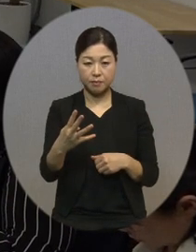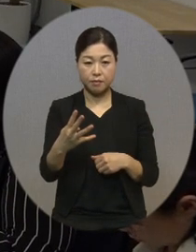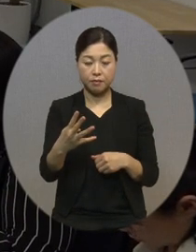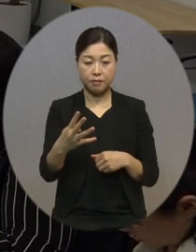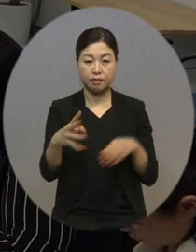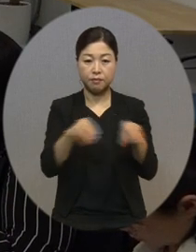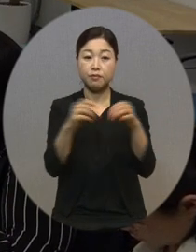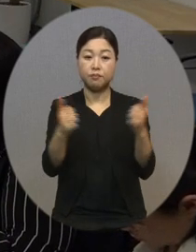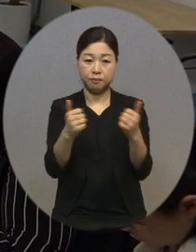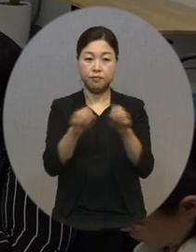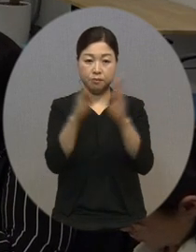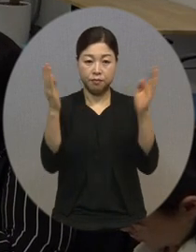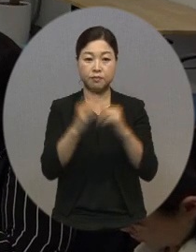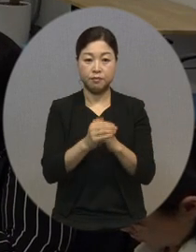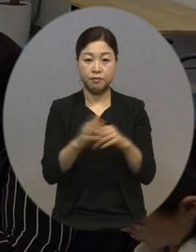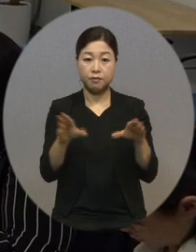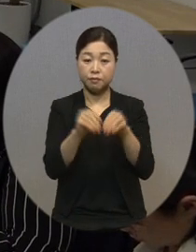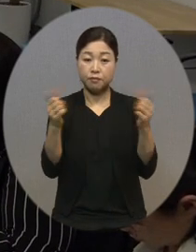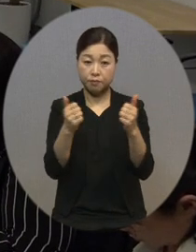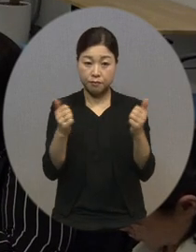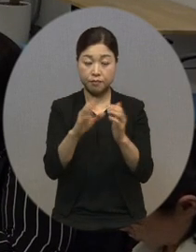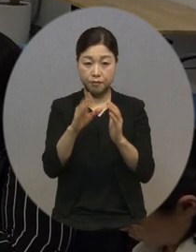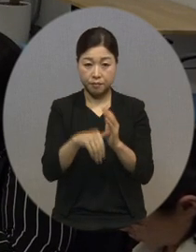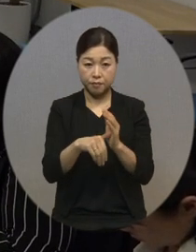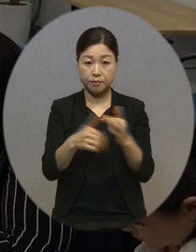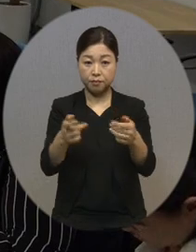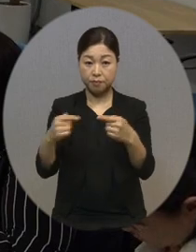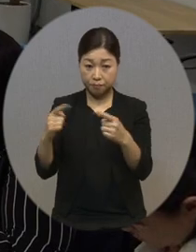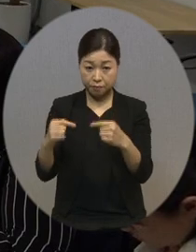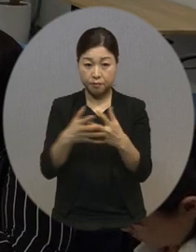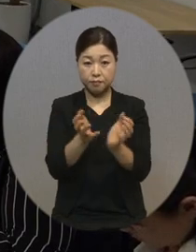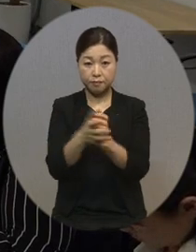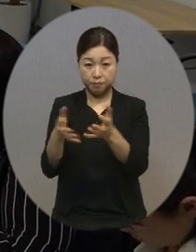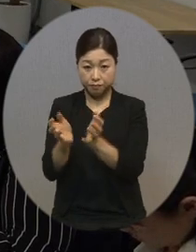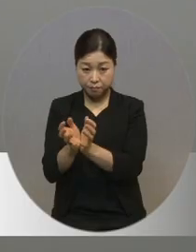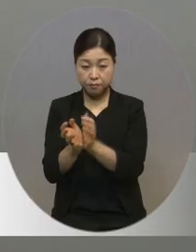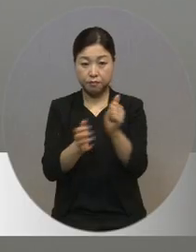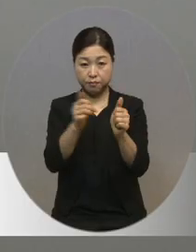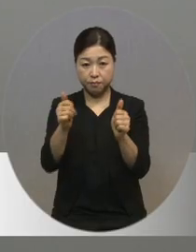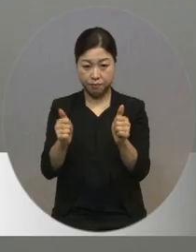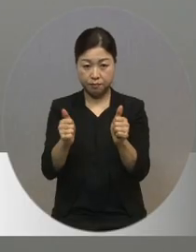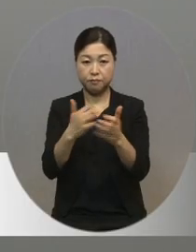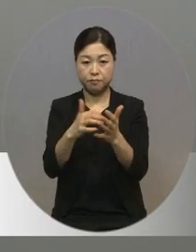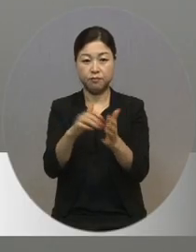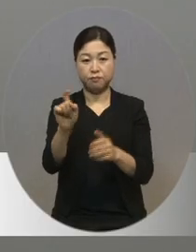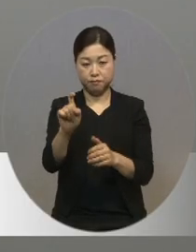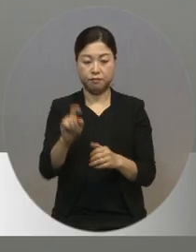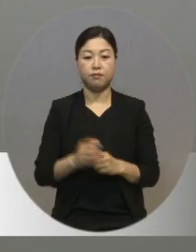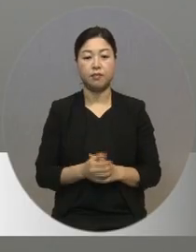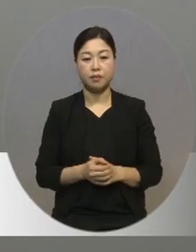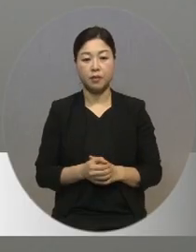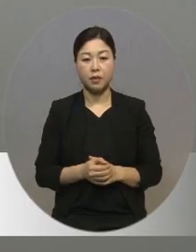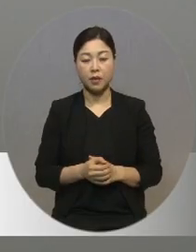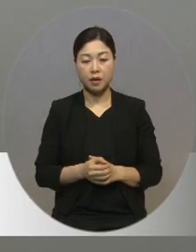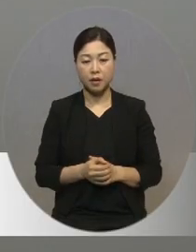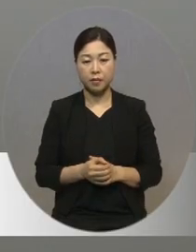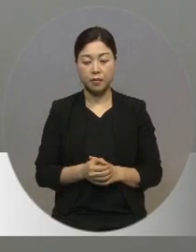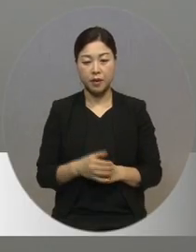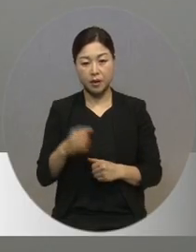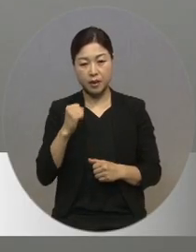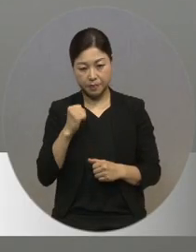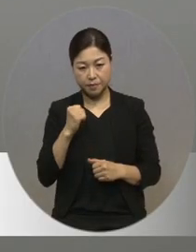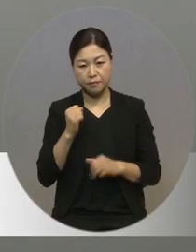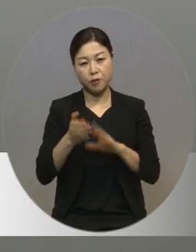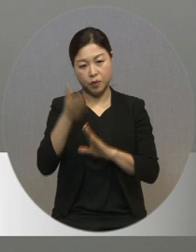정기총회를 개최했습니다. 총회에는 총 10명의 단체장이 참석했습니다. 자격 도시가 되기 위해서 최선의 노력을